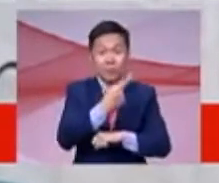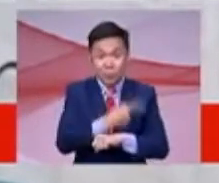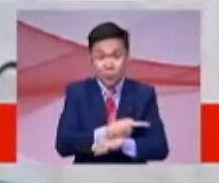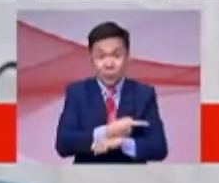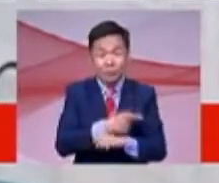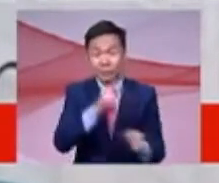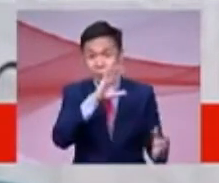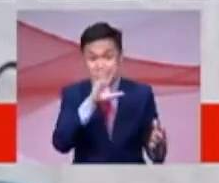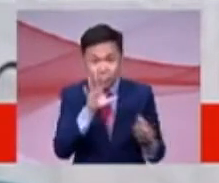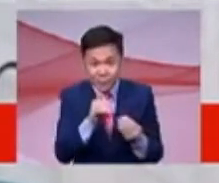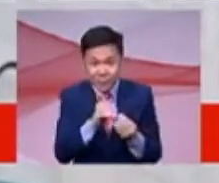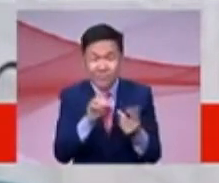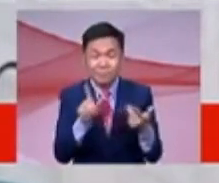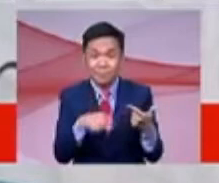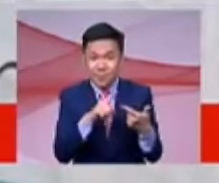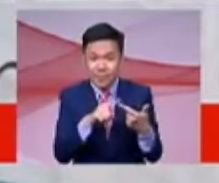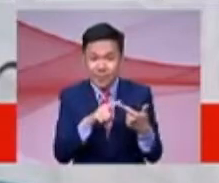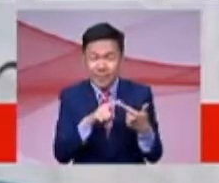kes cumulative